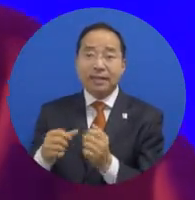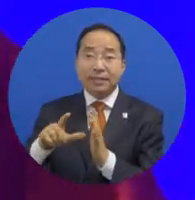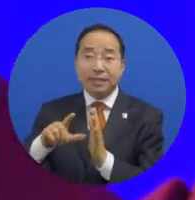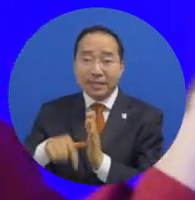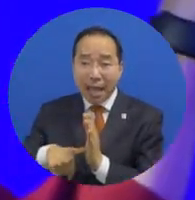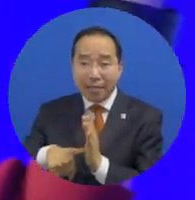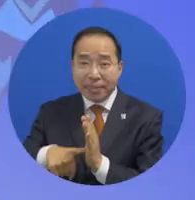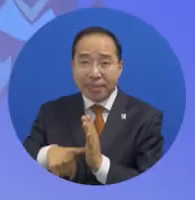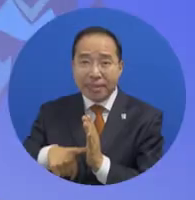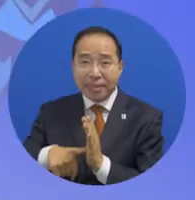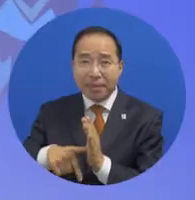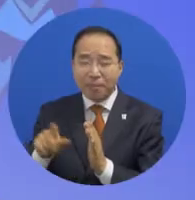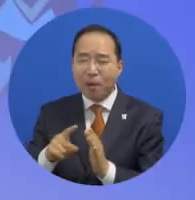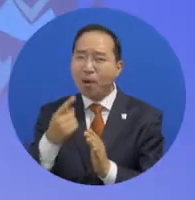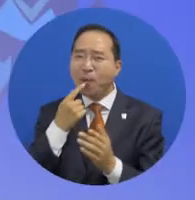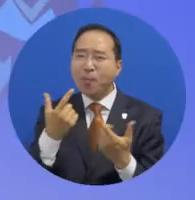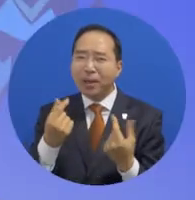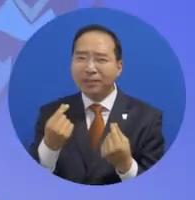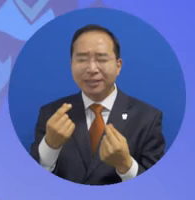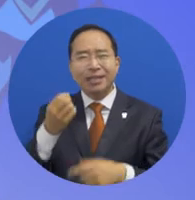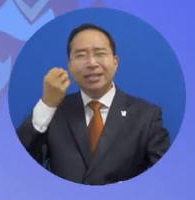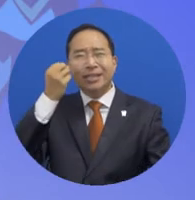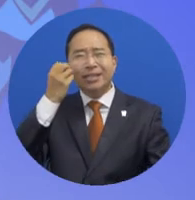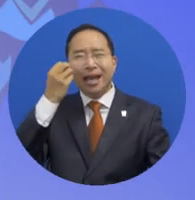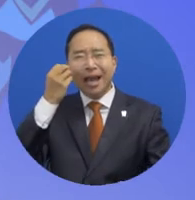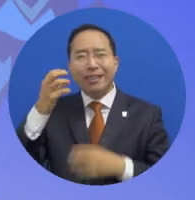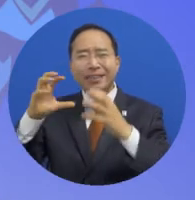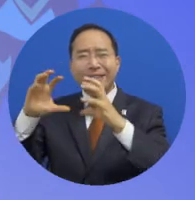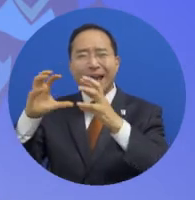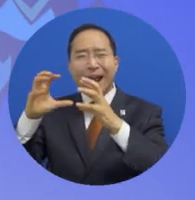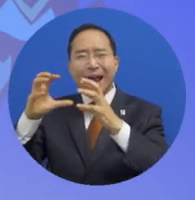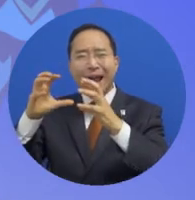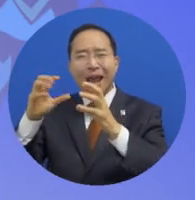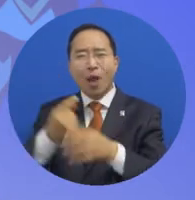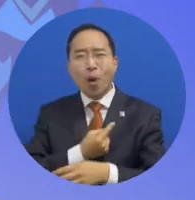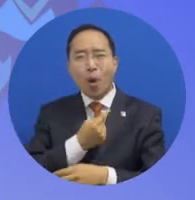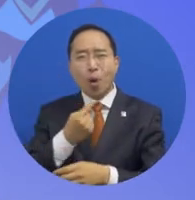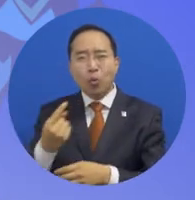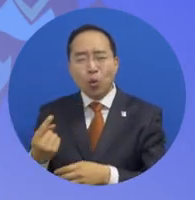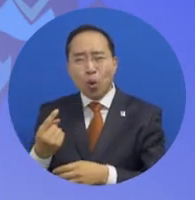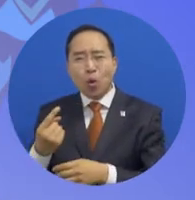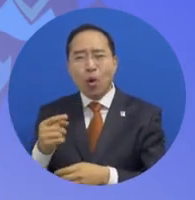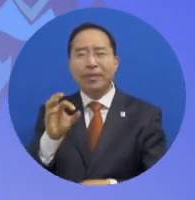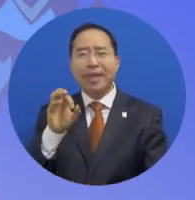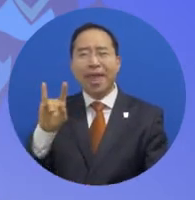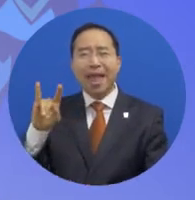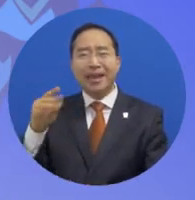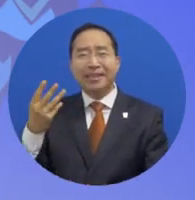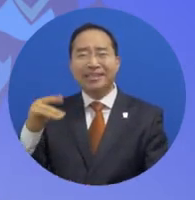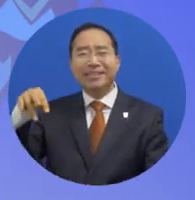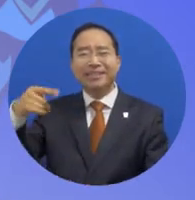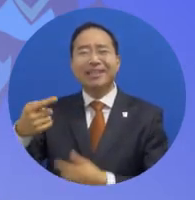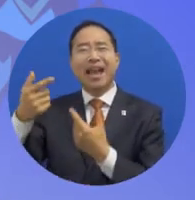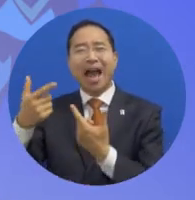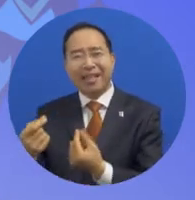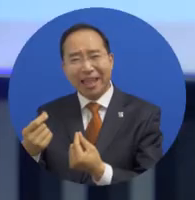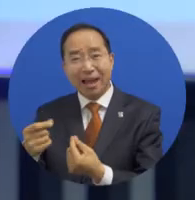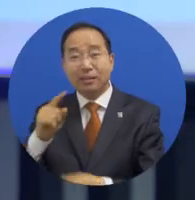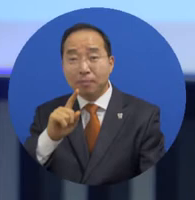타는 시간을 이상한 나라에서 놀러 간 앨리스라고 얘기를 합니다. 무슨